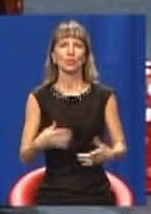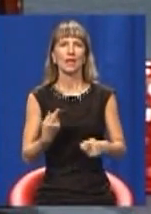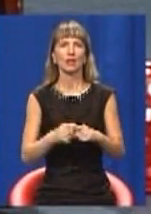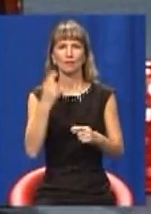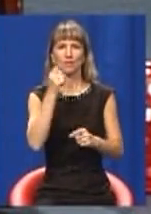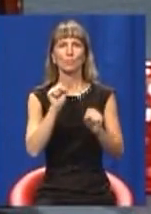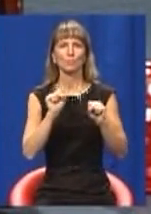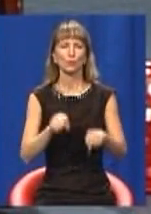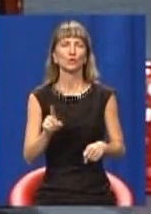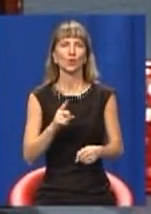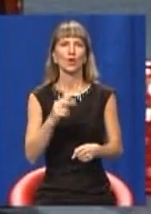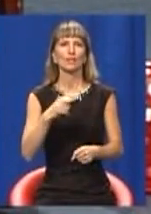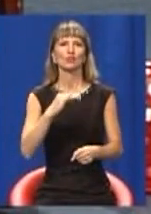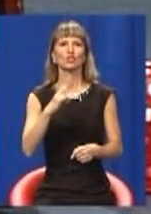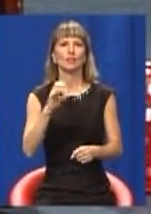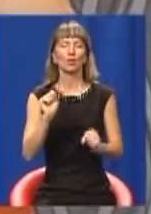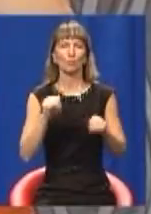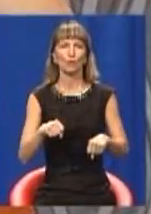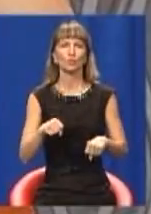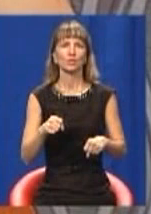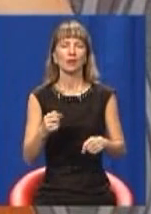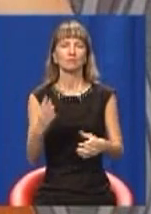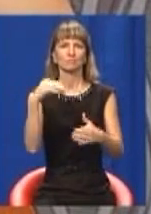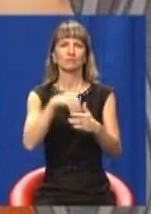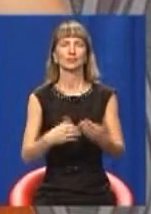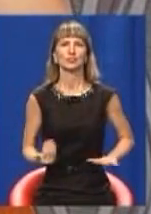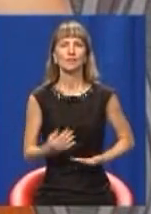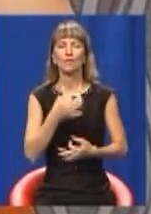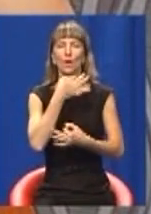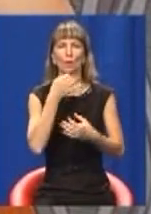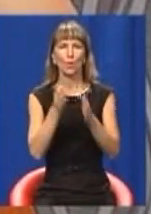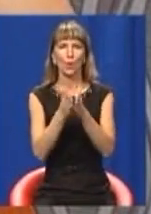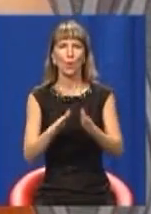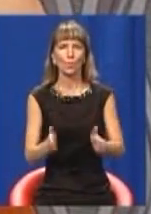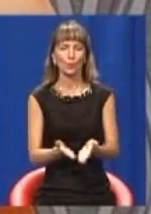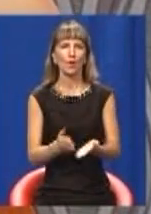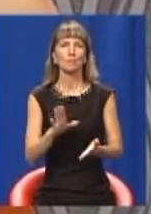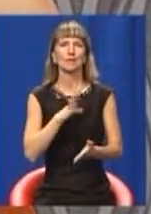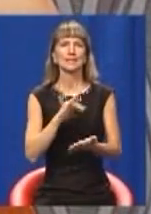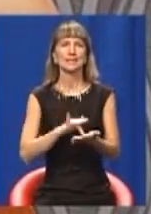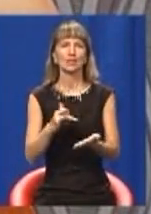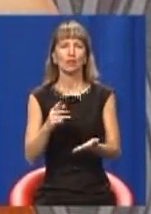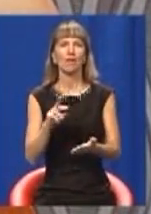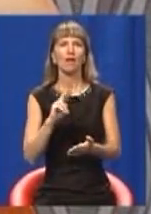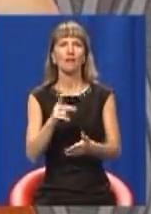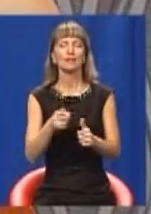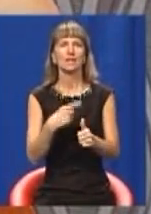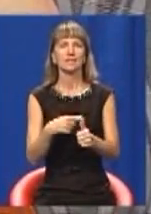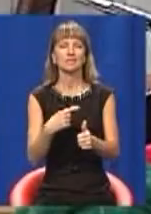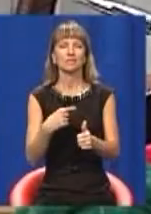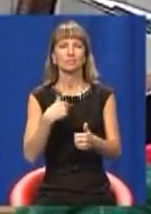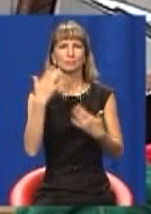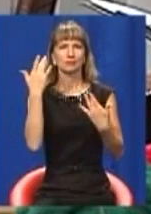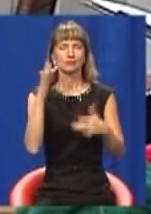що джина можна поселити у будь-яку колбу. Головне, щоб там було хоча б якесь скло, і дійсно, як його визивають, до речі, то щось я не дуже